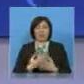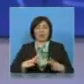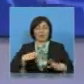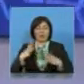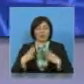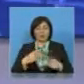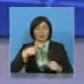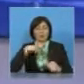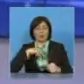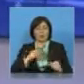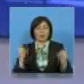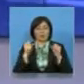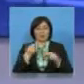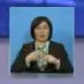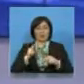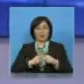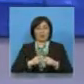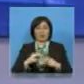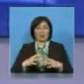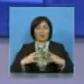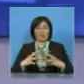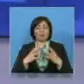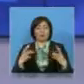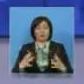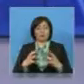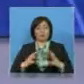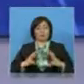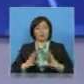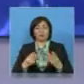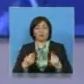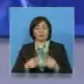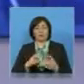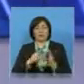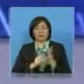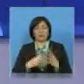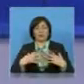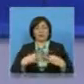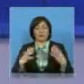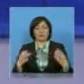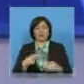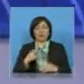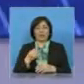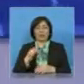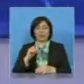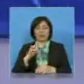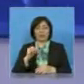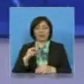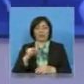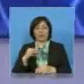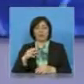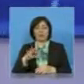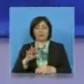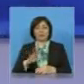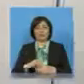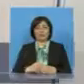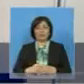так и духовно. Такую формулу в Международный день здоровья озвучил ветеран здравоохранения Каирбек Тохтаров.